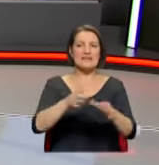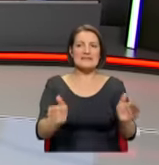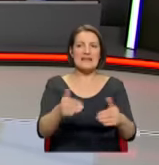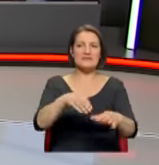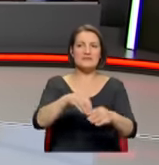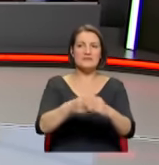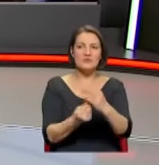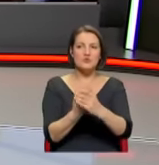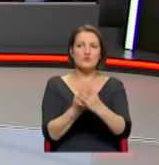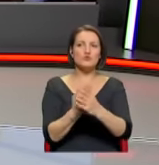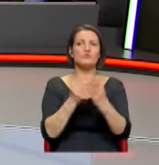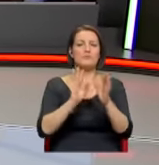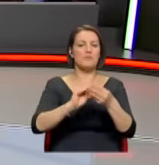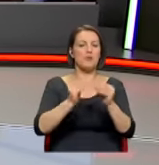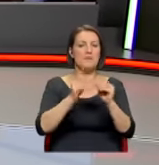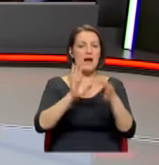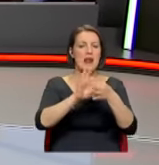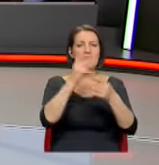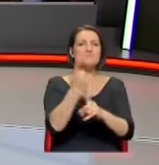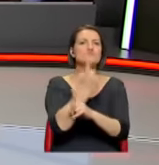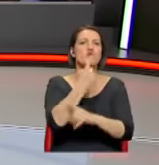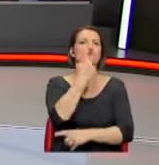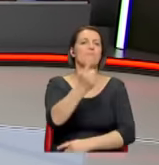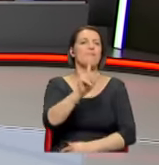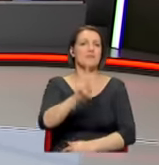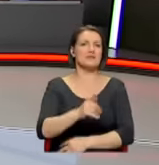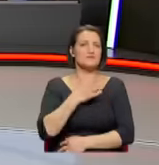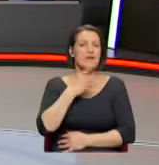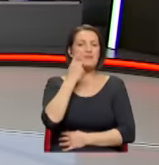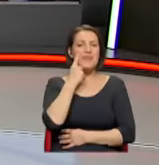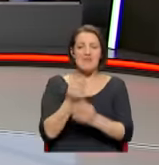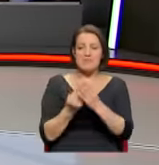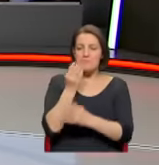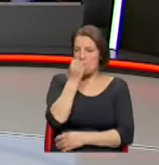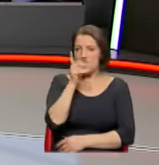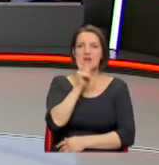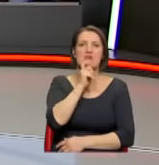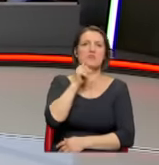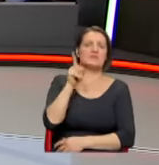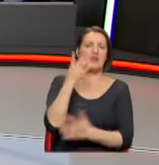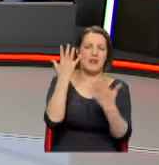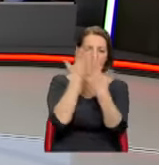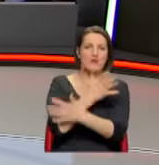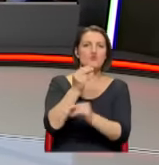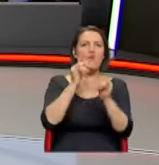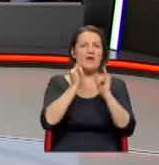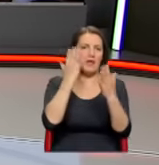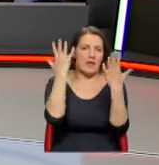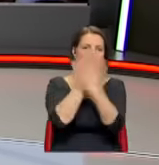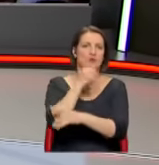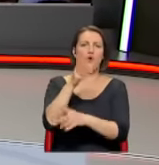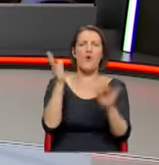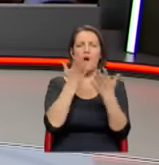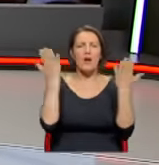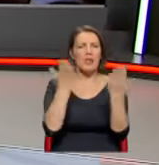sandıkla kurulmama meselesiyle ilgili bir şeyler söylemem lazım. Devlet Bahçeli yanılıyor. Hem de fena halde yanılıyor. O